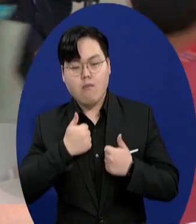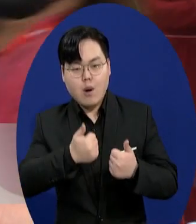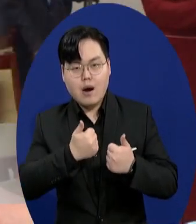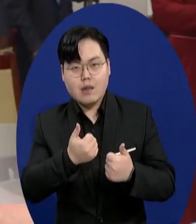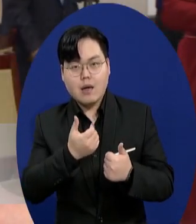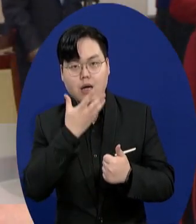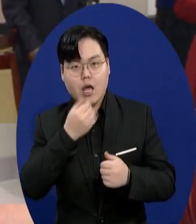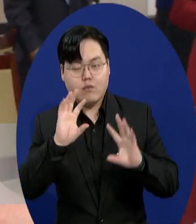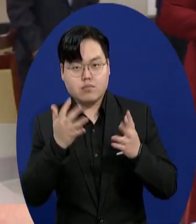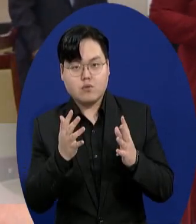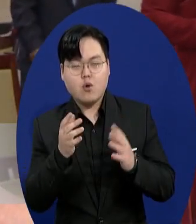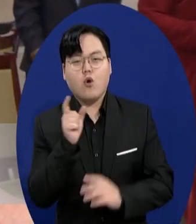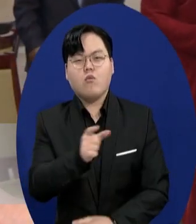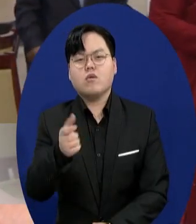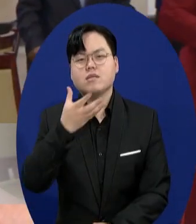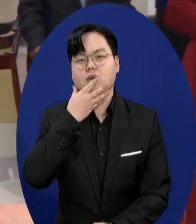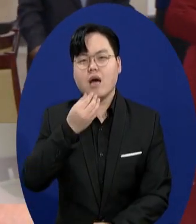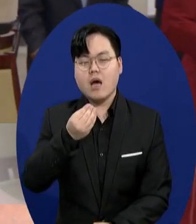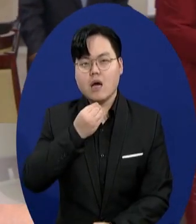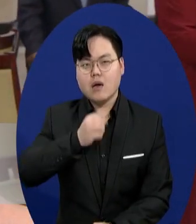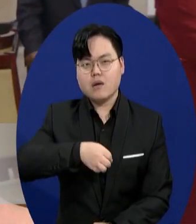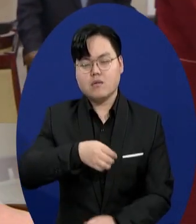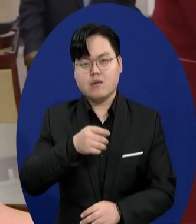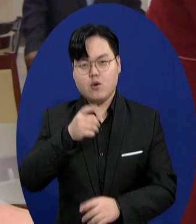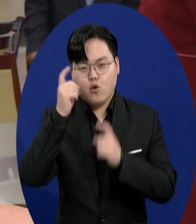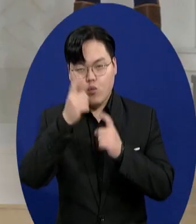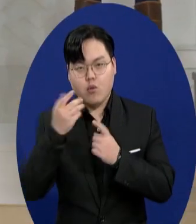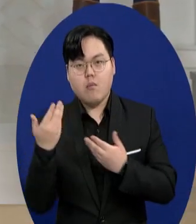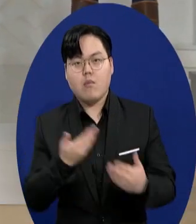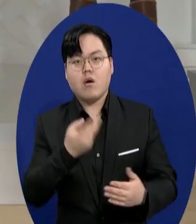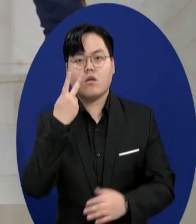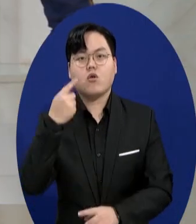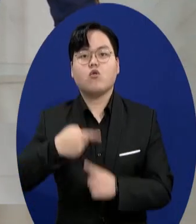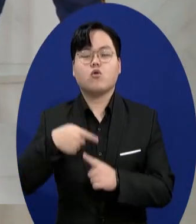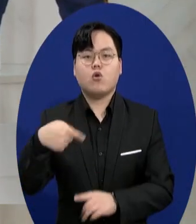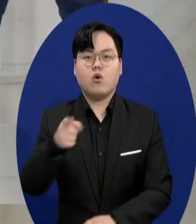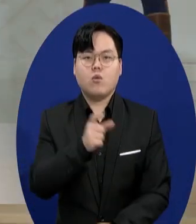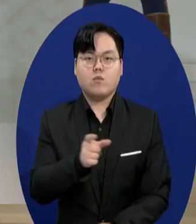шингээж чаддаг тийм сайхан зан суртахууныг олгодог, их сайхан амт олон байдаг.